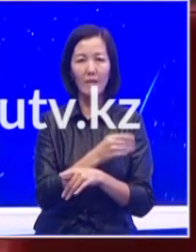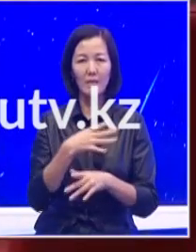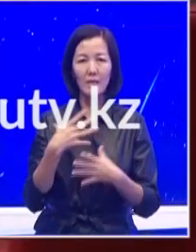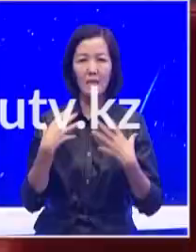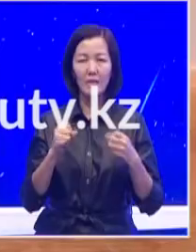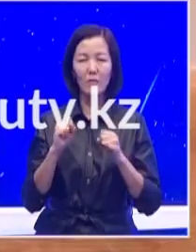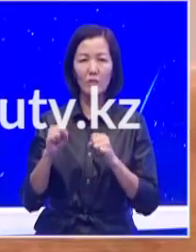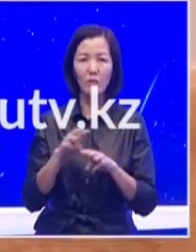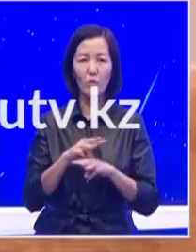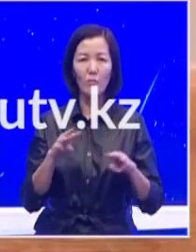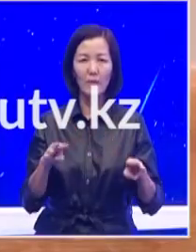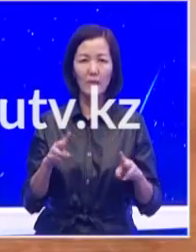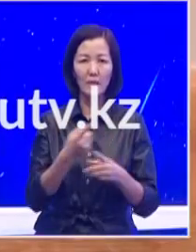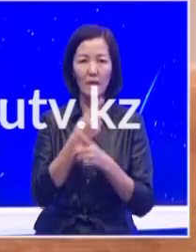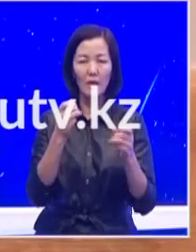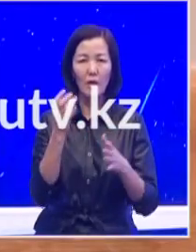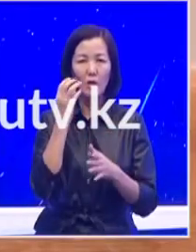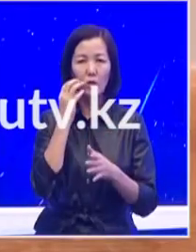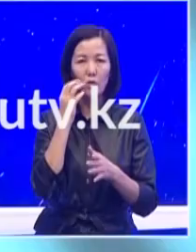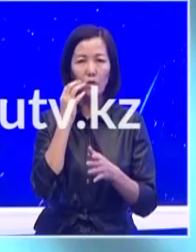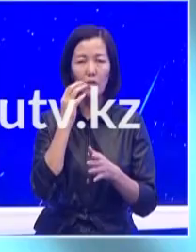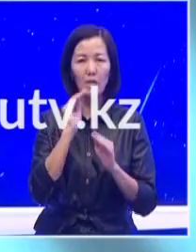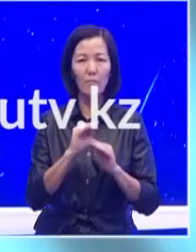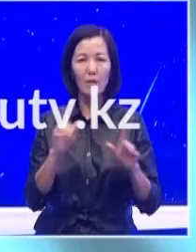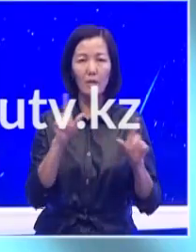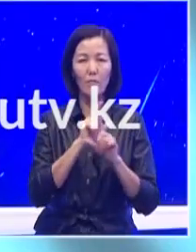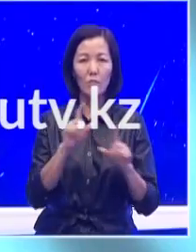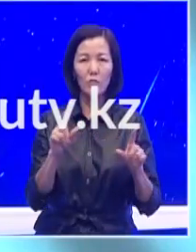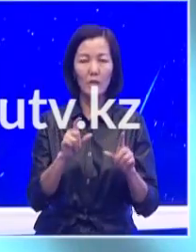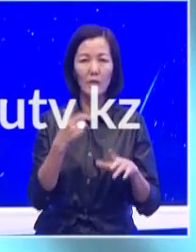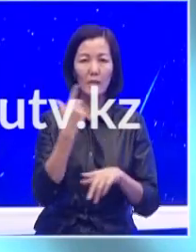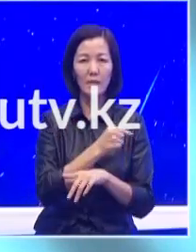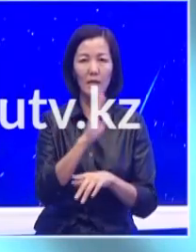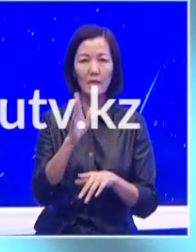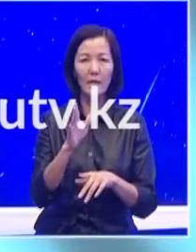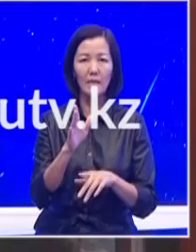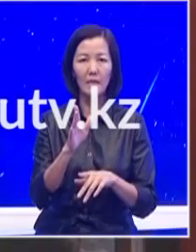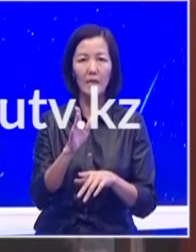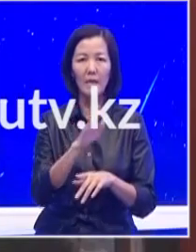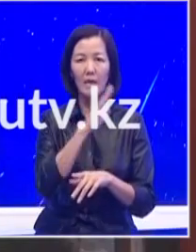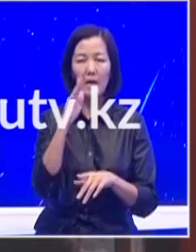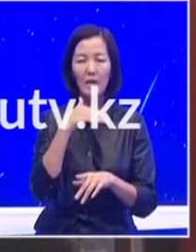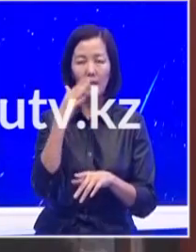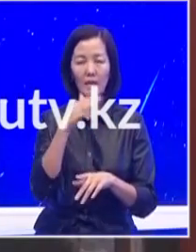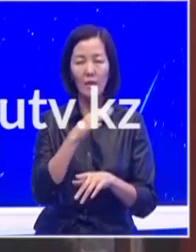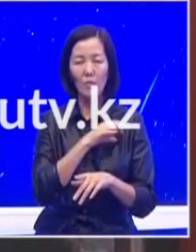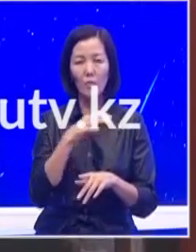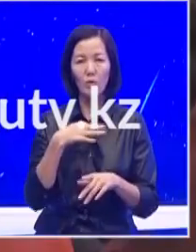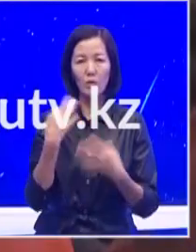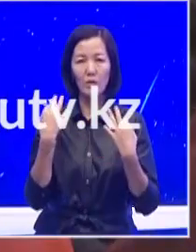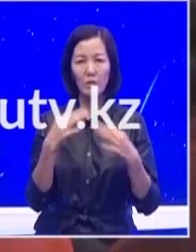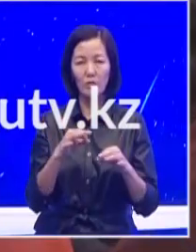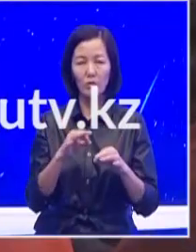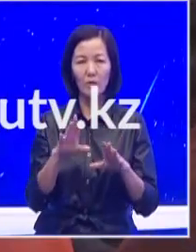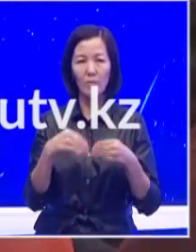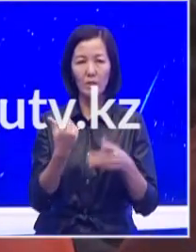министрі өкілдері ақпарынша, ол алдымен жүкті әйелдер мен мектеп оқушыларына салынады. Екпені алу, алмау, атана еркінде деп атап өтті жұмыс